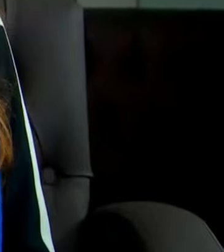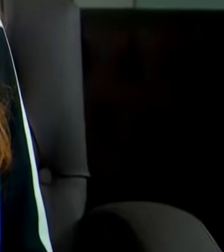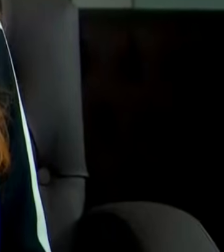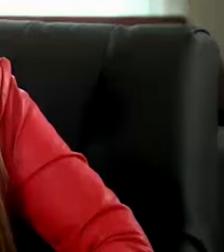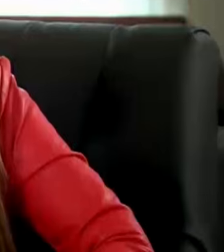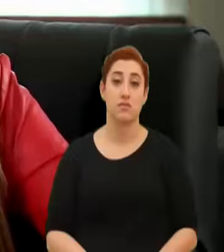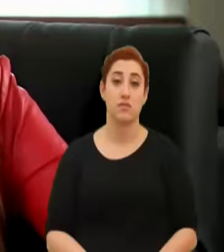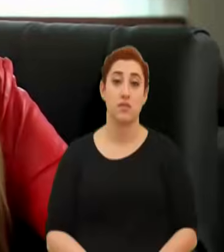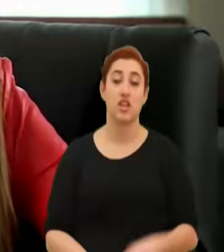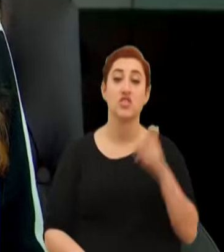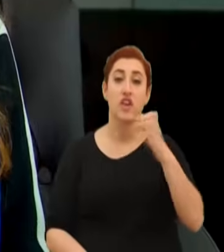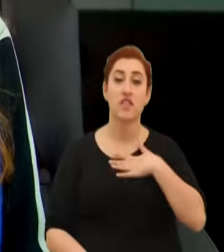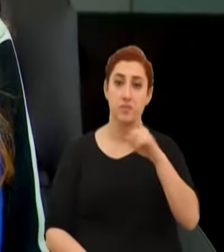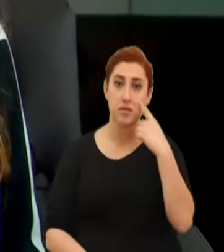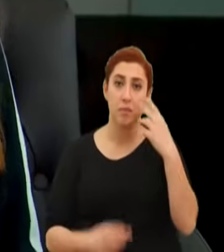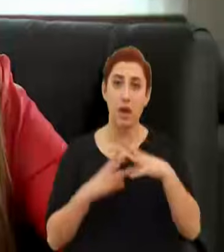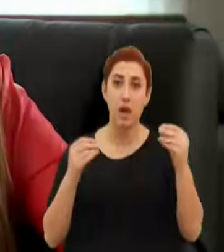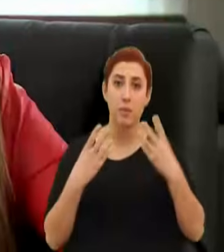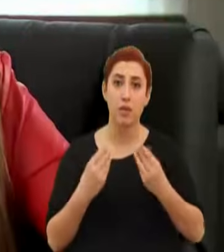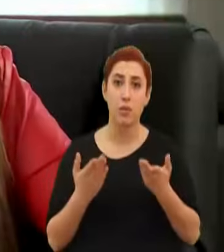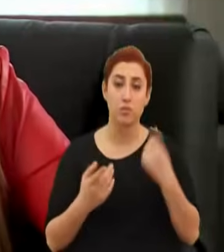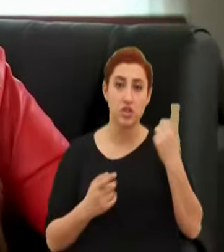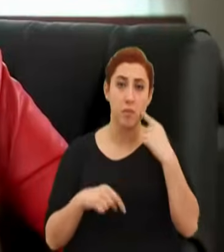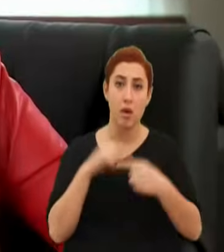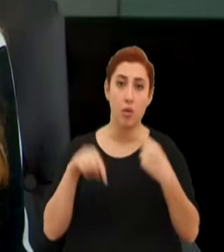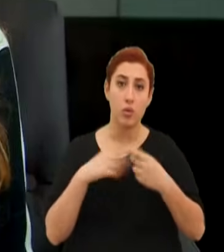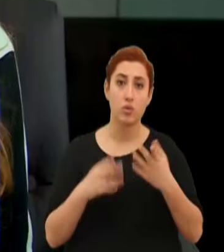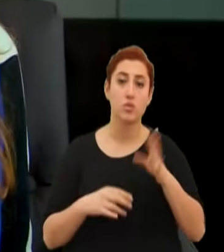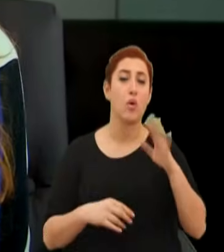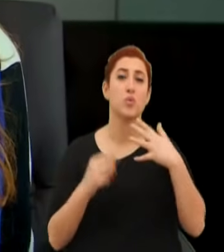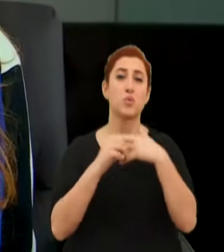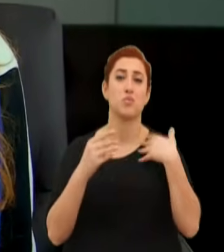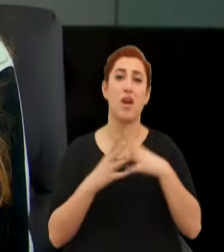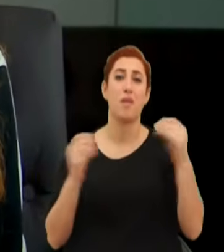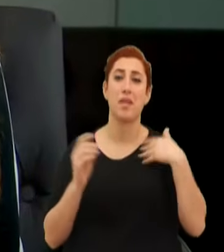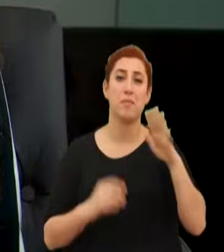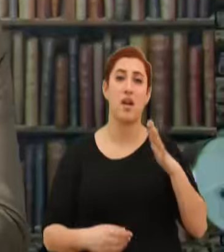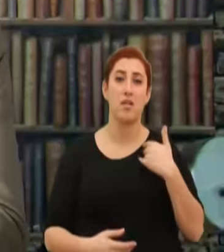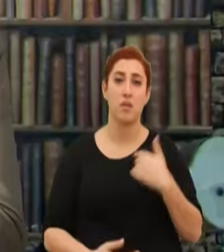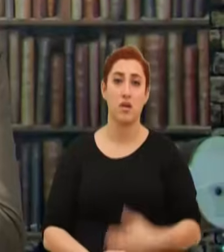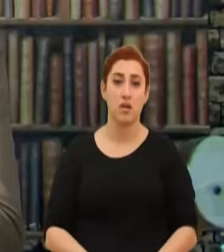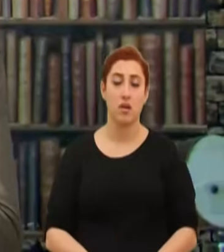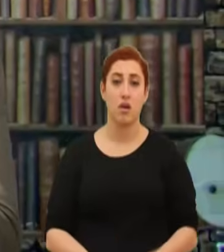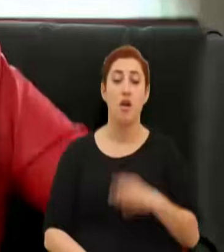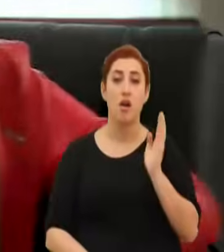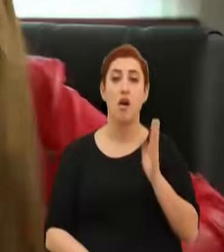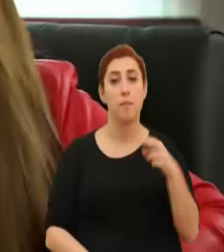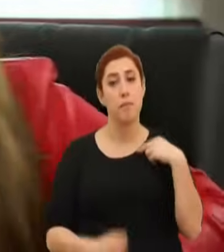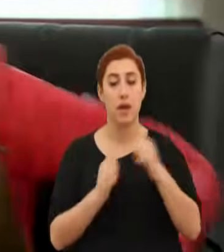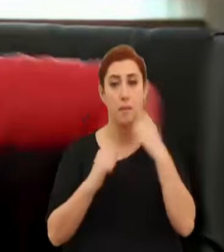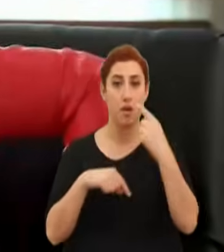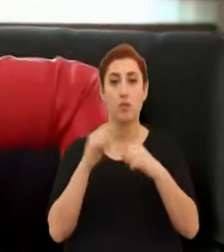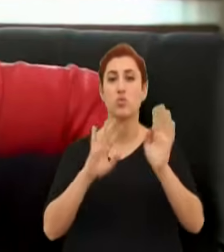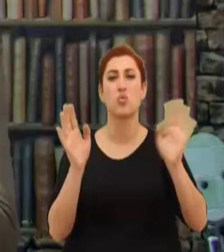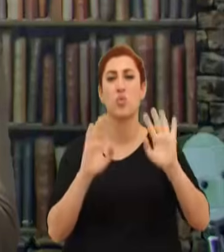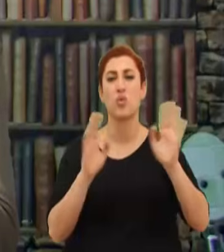Cavidan yüzeye bakınıyor. Cavidancığım sen bir şey mi kaybettin hayatım? Bir şey mi arıyorsun? Ay yüzüğümü kaybettim galiba. Aa, beraber